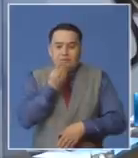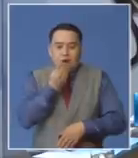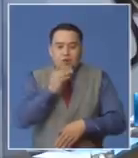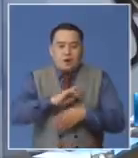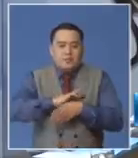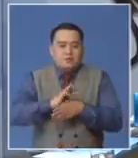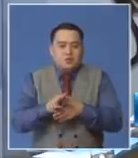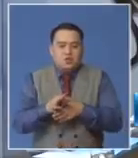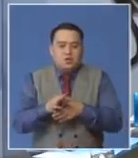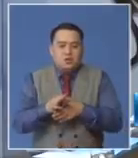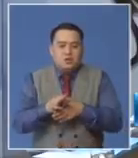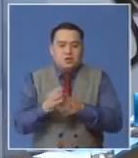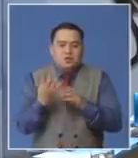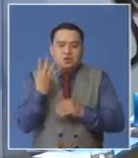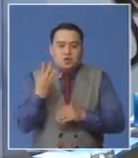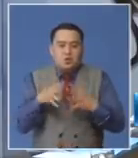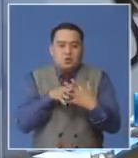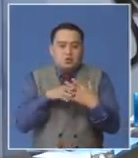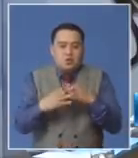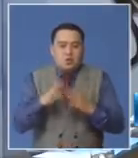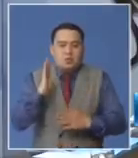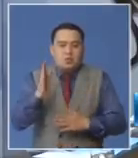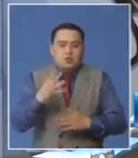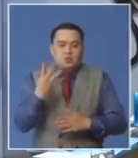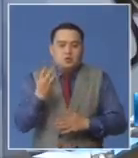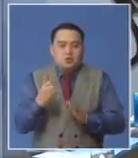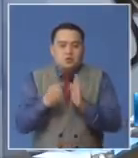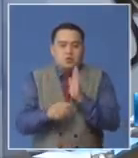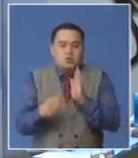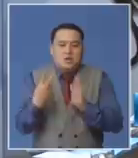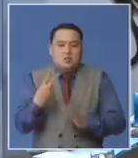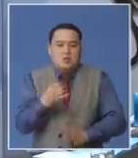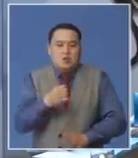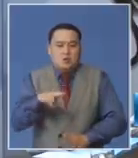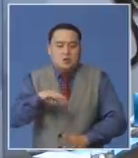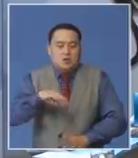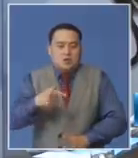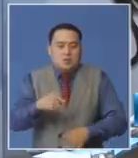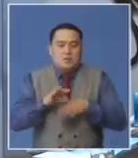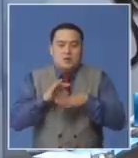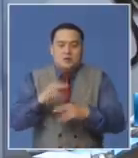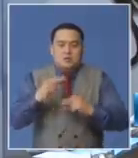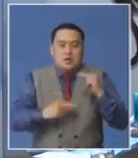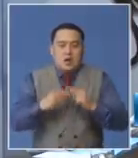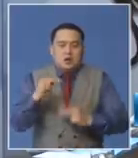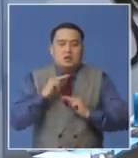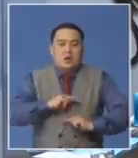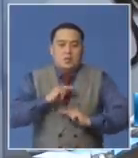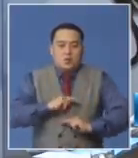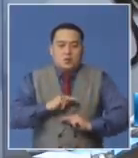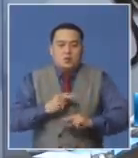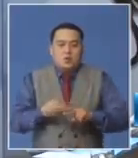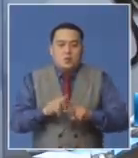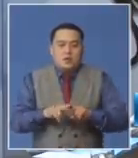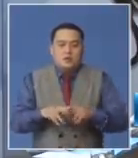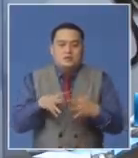водоснабжении 4-х селах будут на 460 1 миллион проведены строительно-монтажные работы кроме